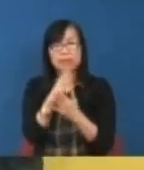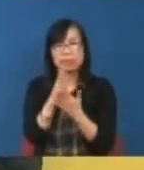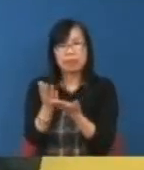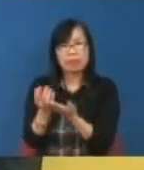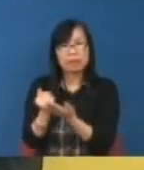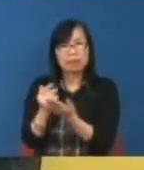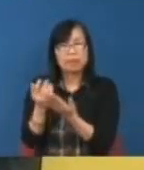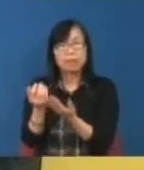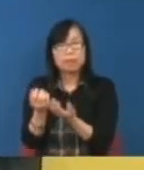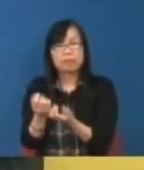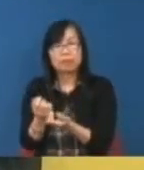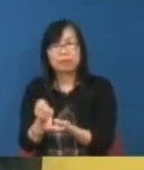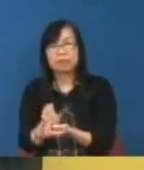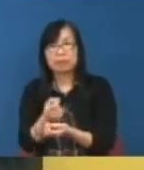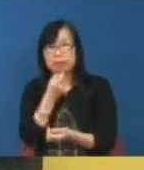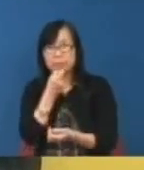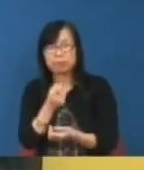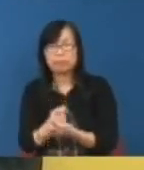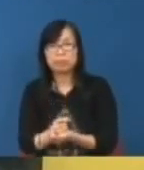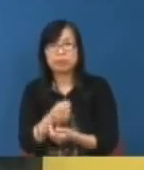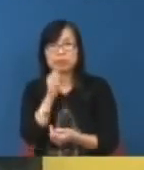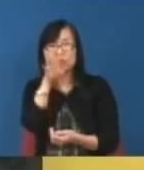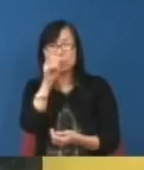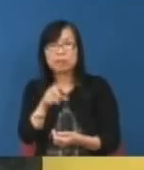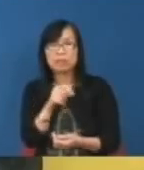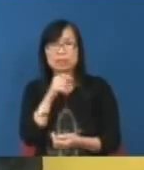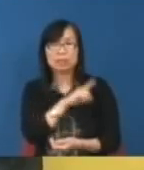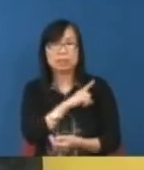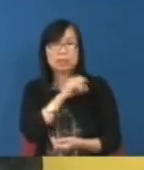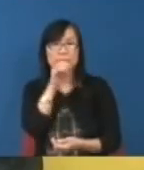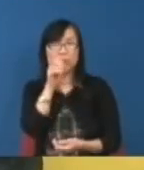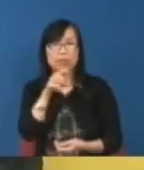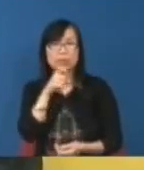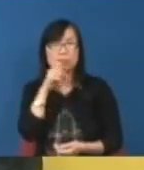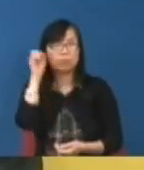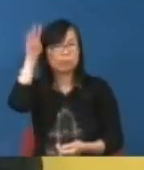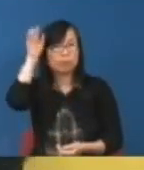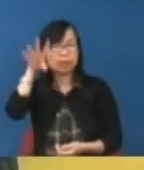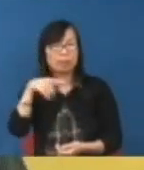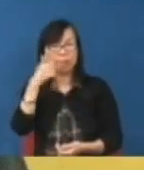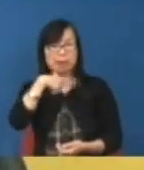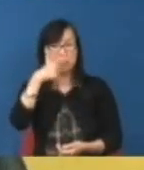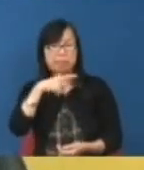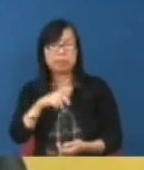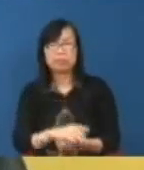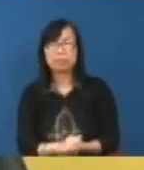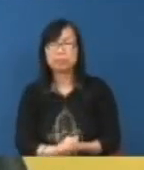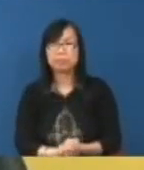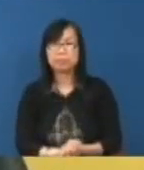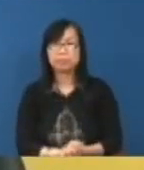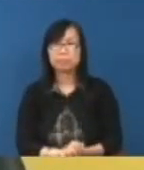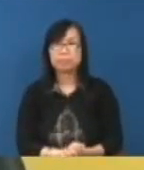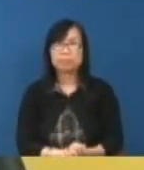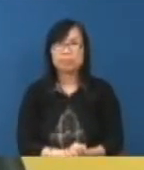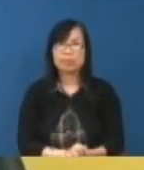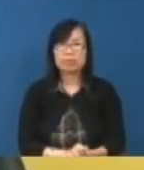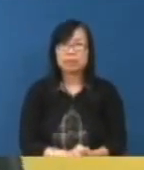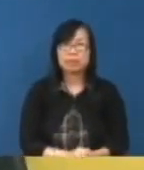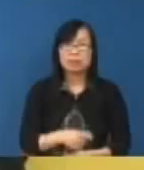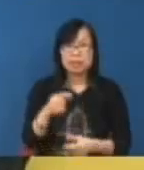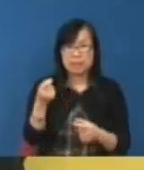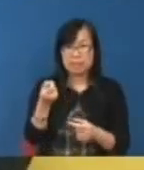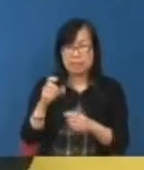嘛？係中意用你嘅時候，咪叫你自己講咯，有創意都話你係咪啊？唔中意你嘅時候就唔係啦。所以即係老實講，喺啲